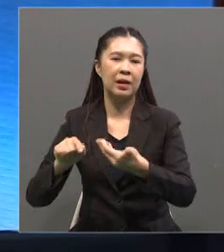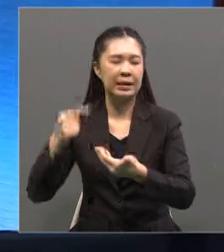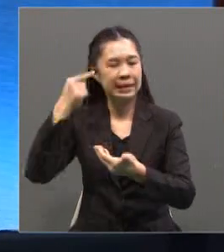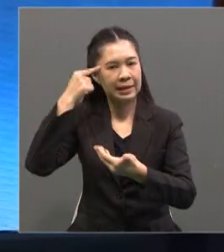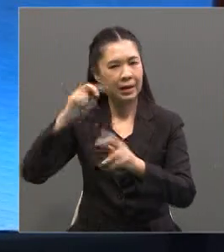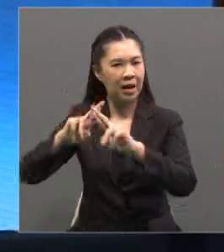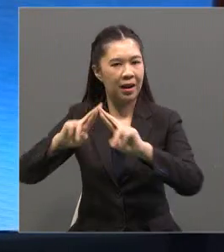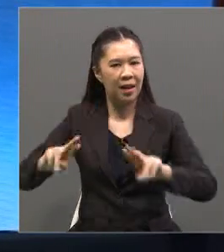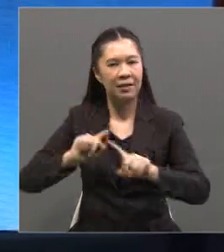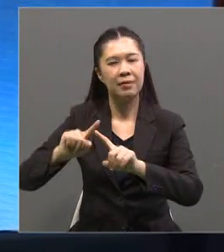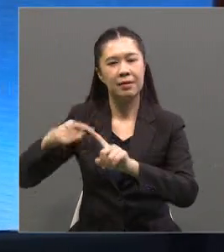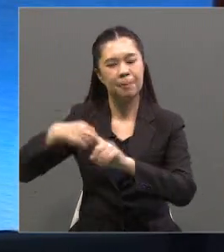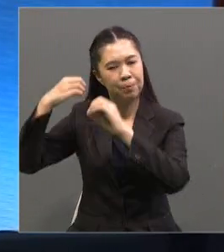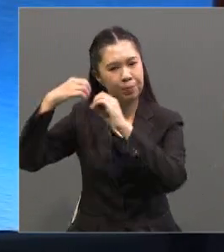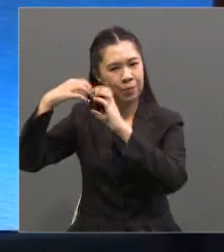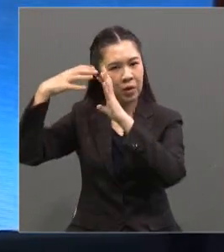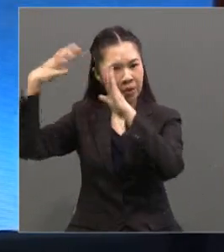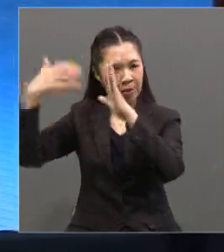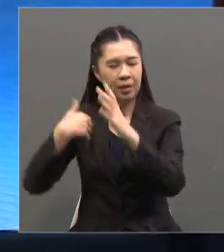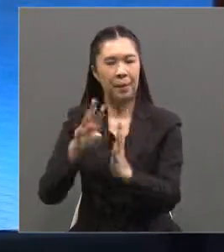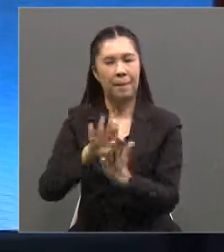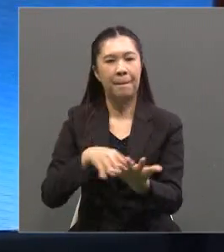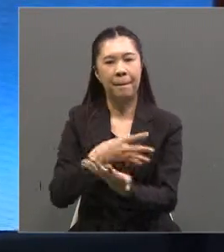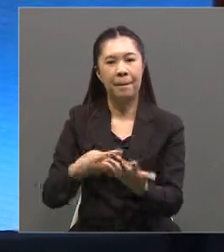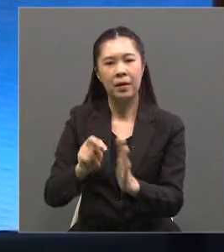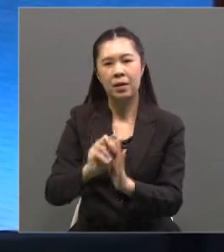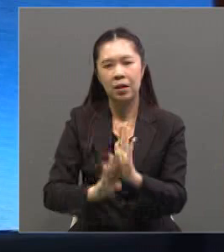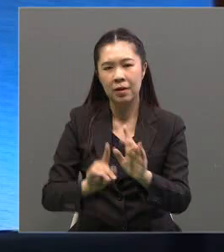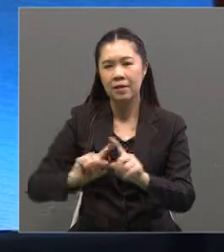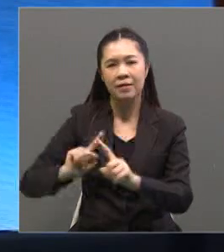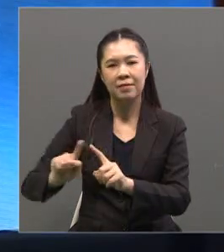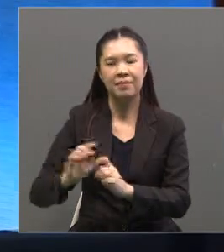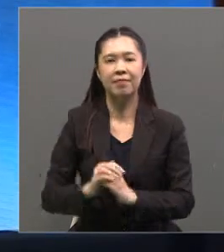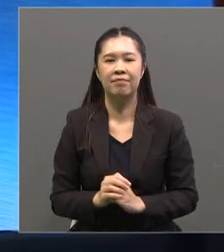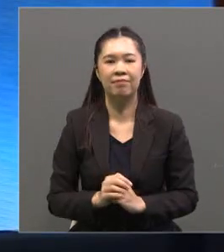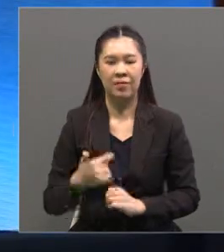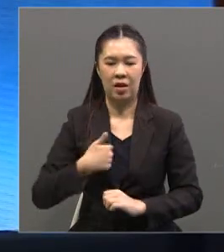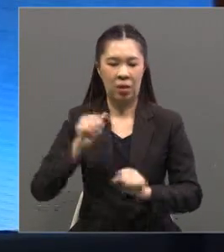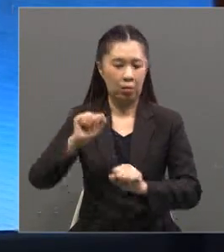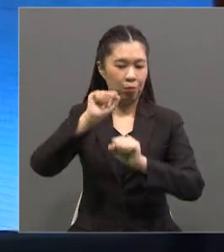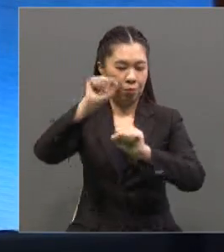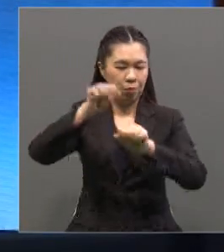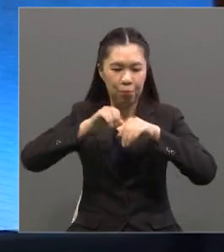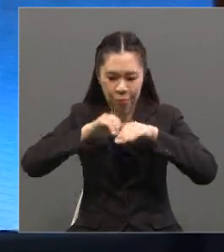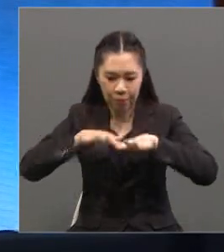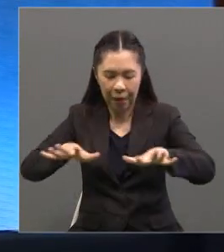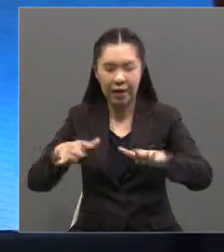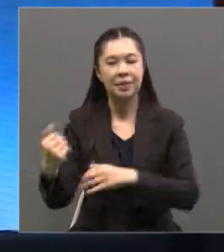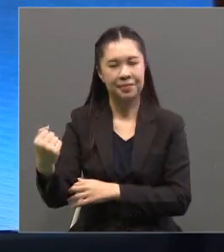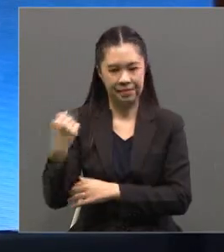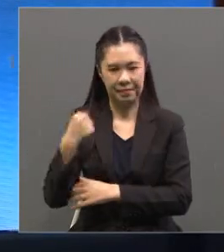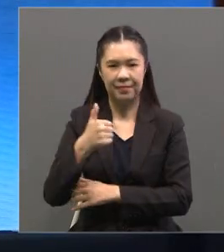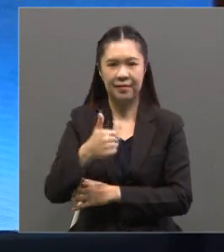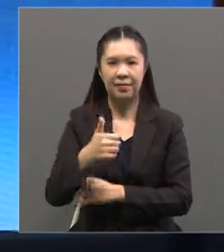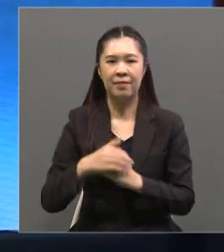และกำลังใจนะครับแล้วก็มีมาตรการต่อเนื่องมาเยอะๆเนี่ยเราเองเราก็สามารถที่จะประกาศได้อย่างมีความมั่นใจเพราะว่าภา